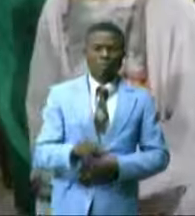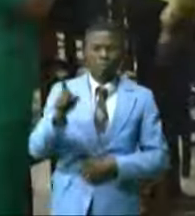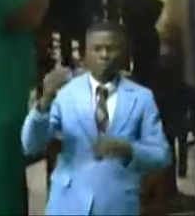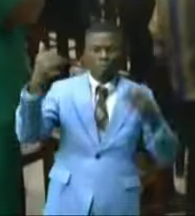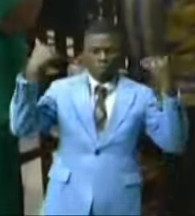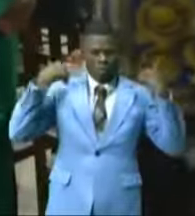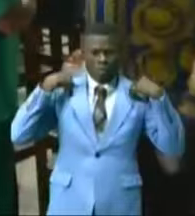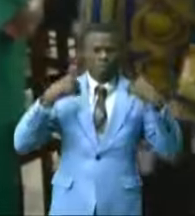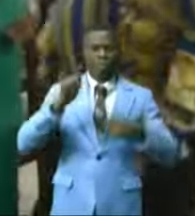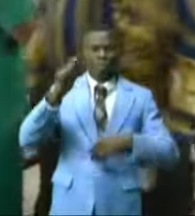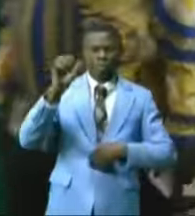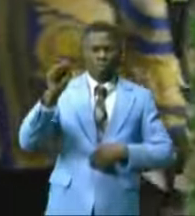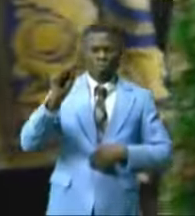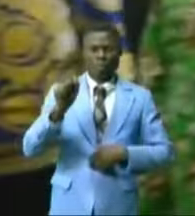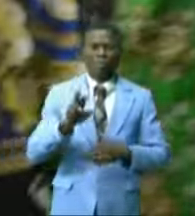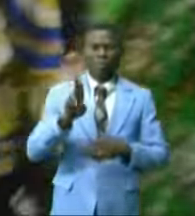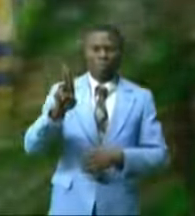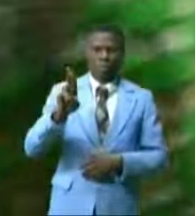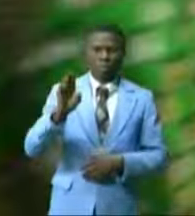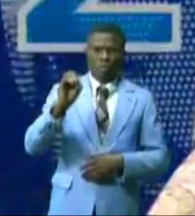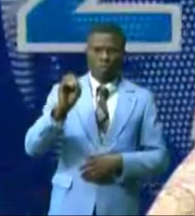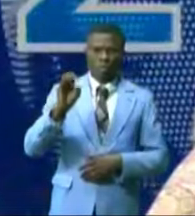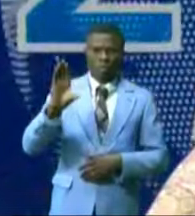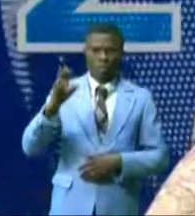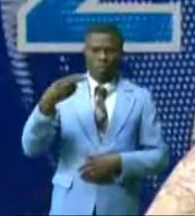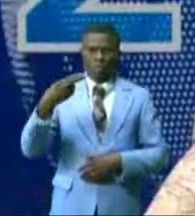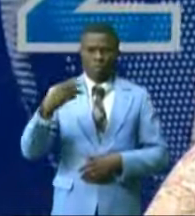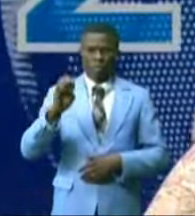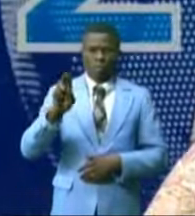seigneurs Taboulay, dit Rochereau.